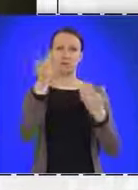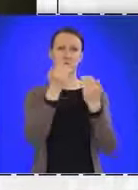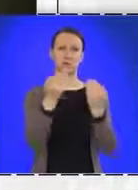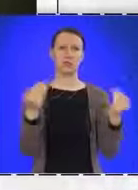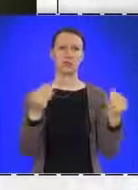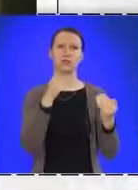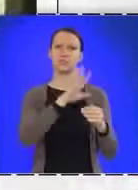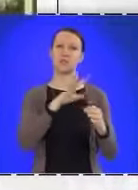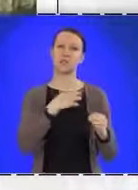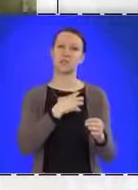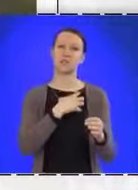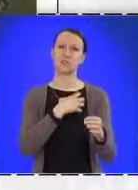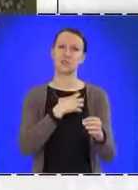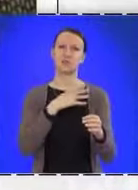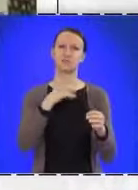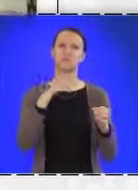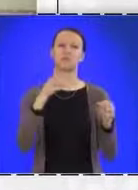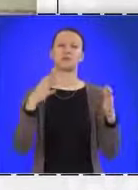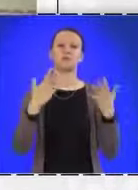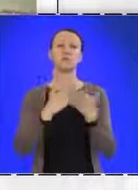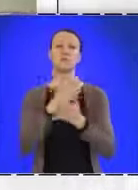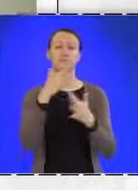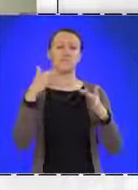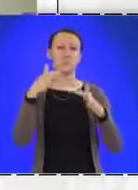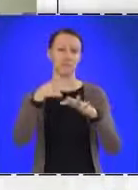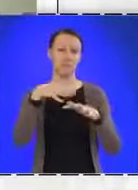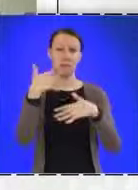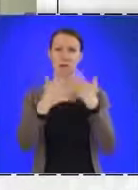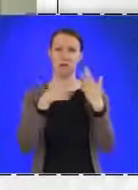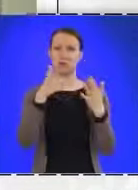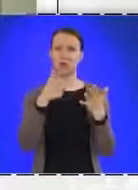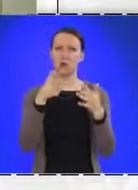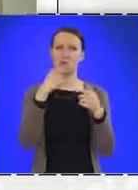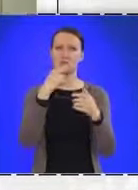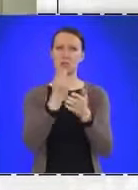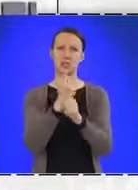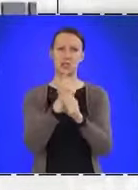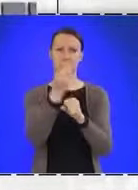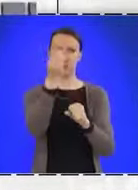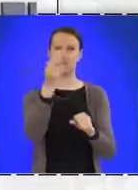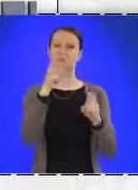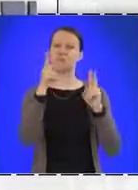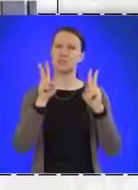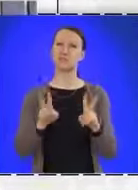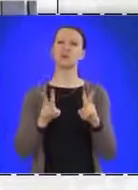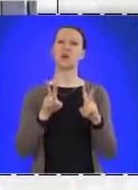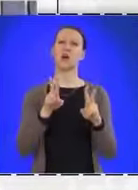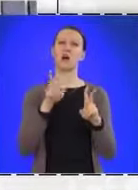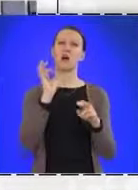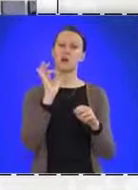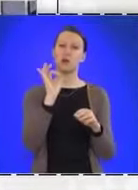koji u stvari egzistiraju svaki za sebe. Sretna okolnost je ovdje, kao što se to može i primijetiti iz ovih radova, što oni